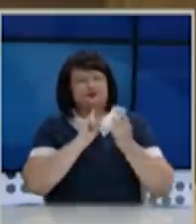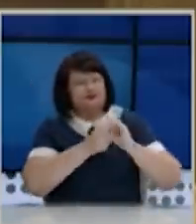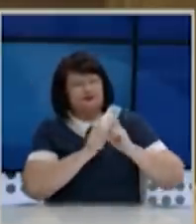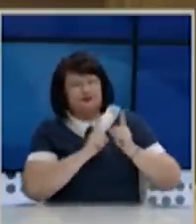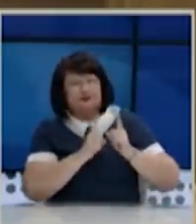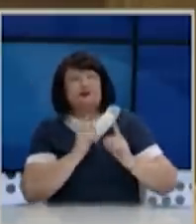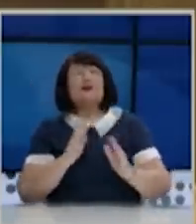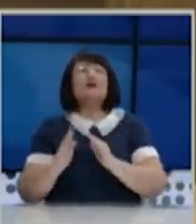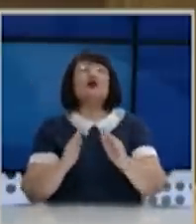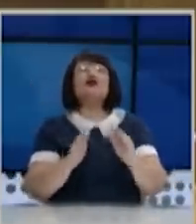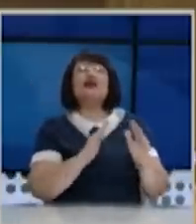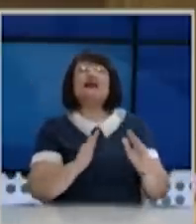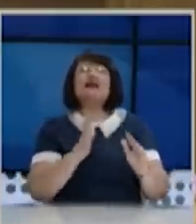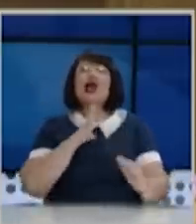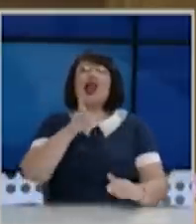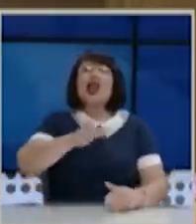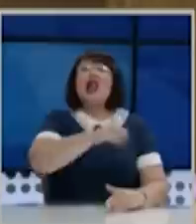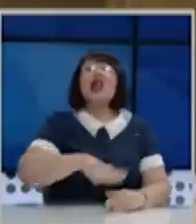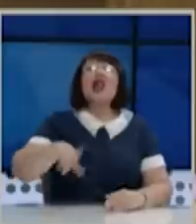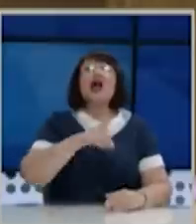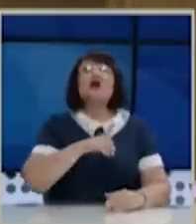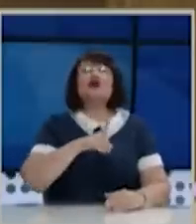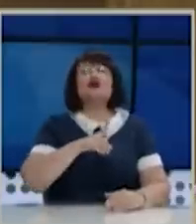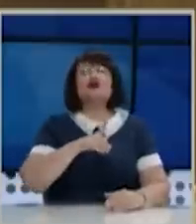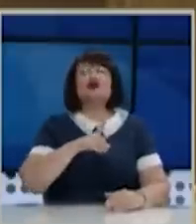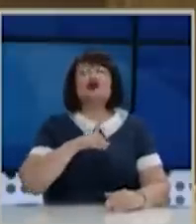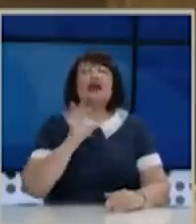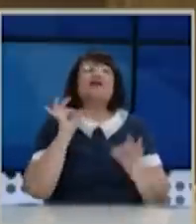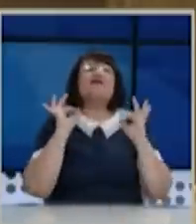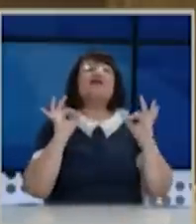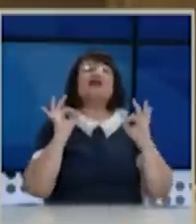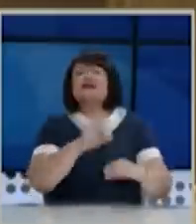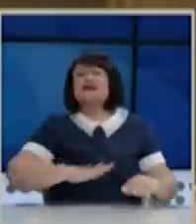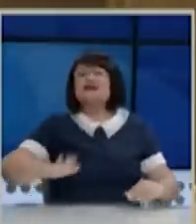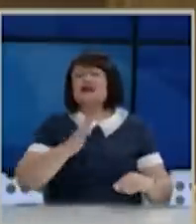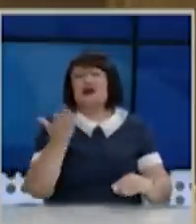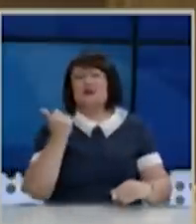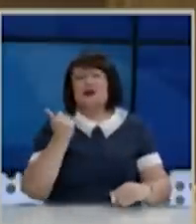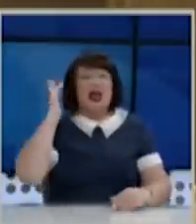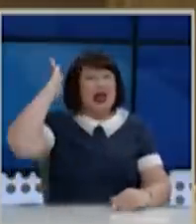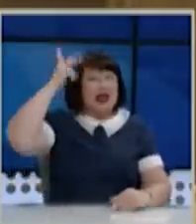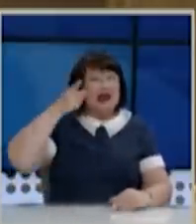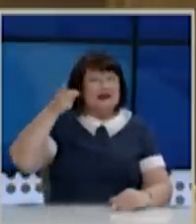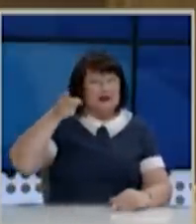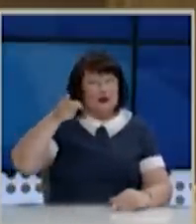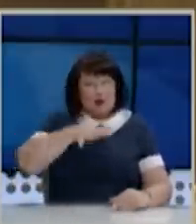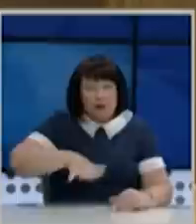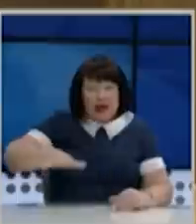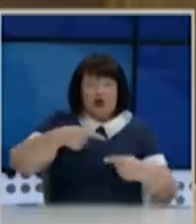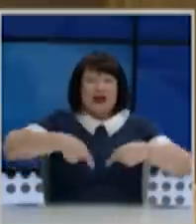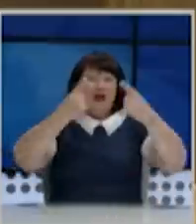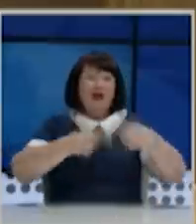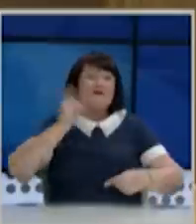όχι να προστατεύετε το λαό και το φυσικό πλούτο της περιοχής. Και επειδή η Αλεξανδρούπολη και η περιοχή του